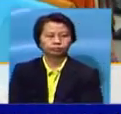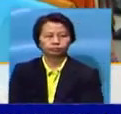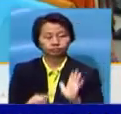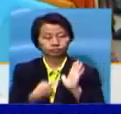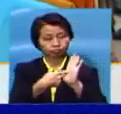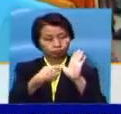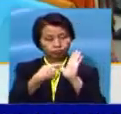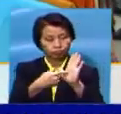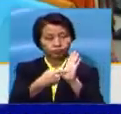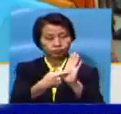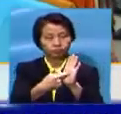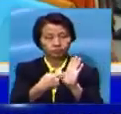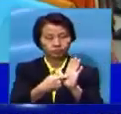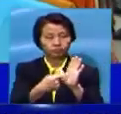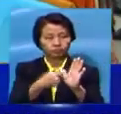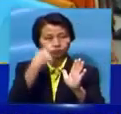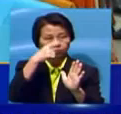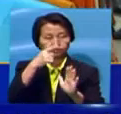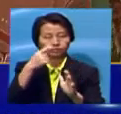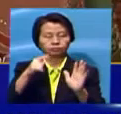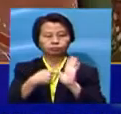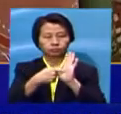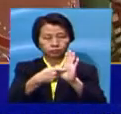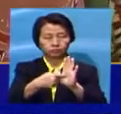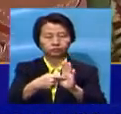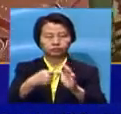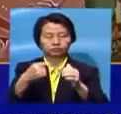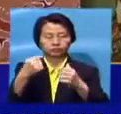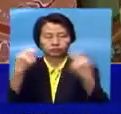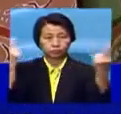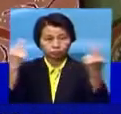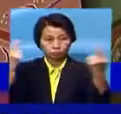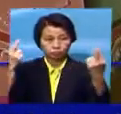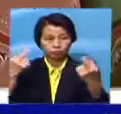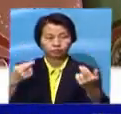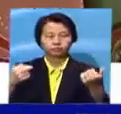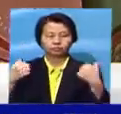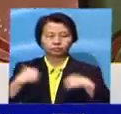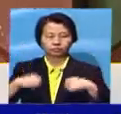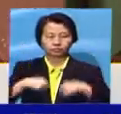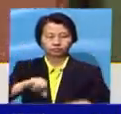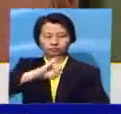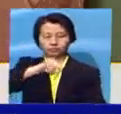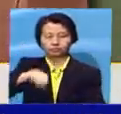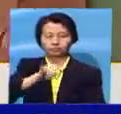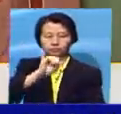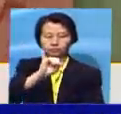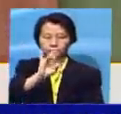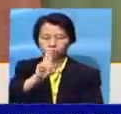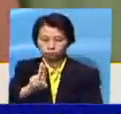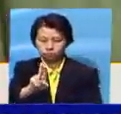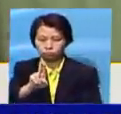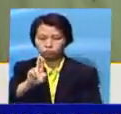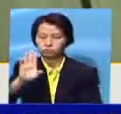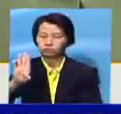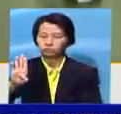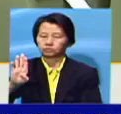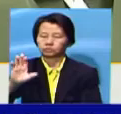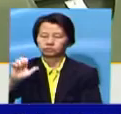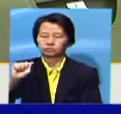ketengahkan untuk Raya pada tahun ini antara adalah jubah jubah yang berkonsepkan batik yang mana terdiri